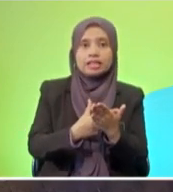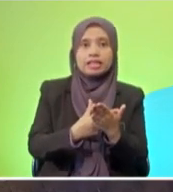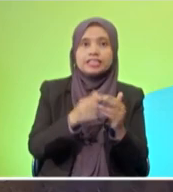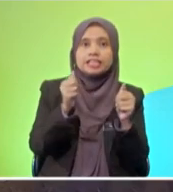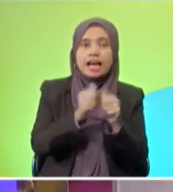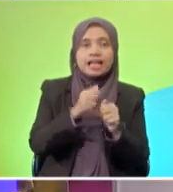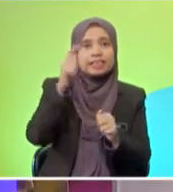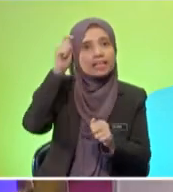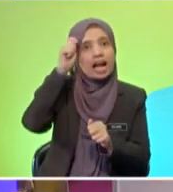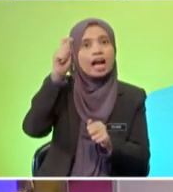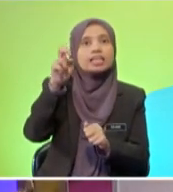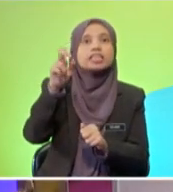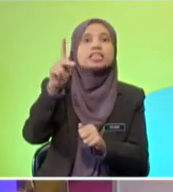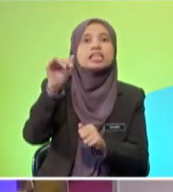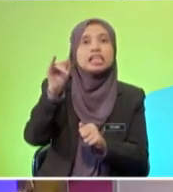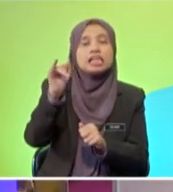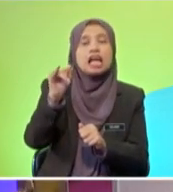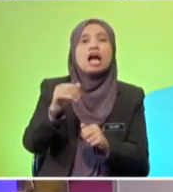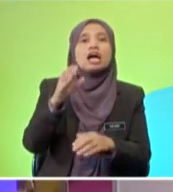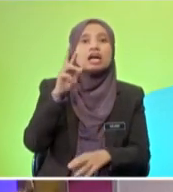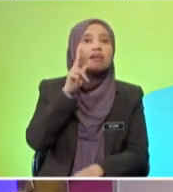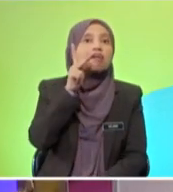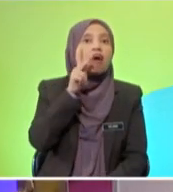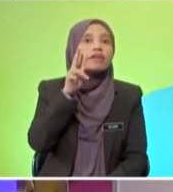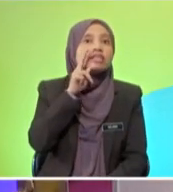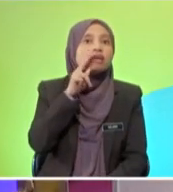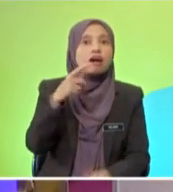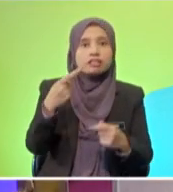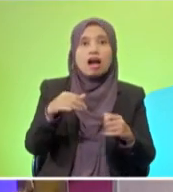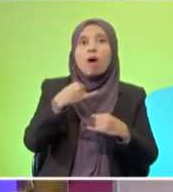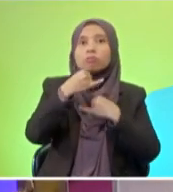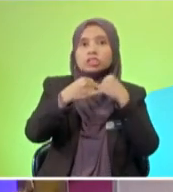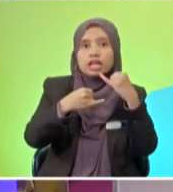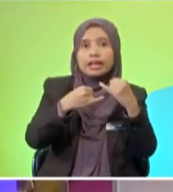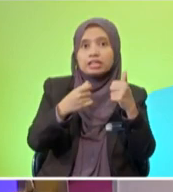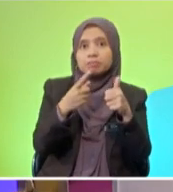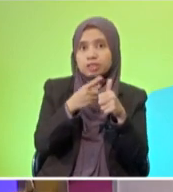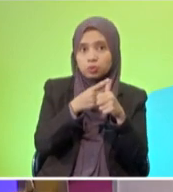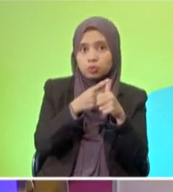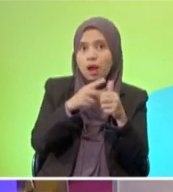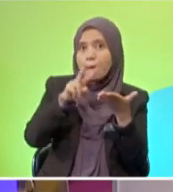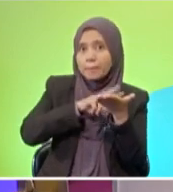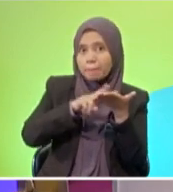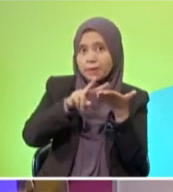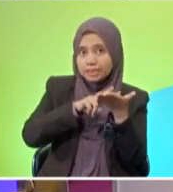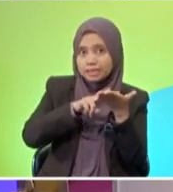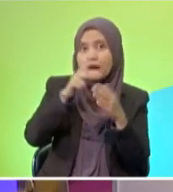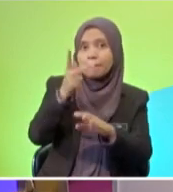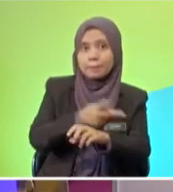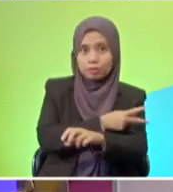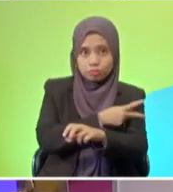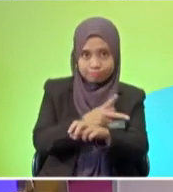selesaikan tadi Rina telah berjaya yang pertama membaca pantun